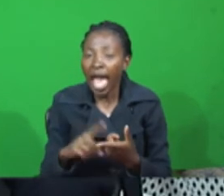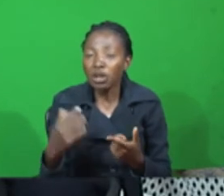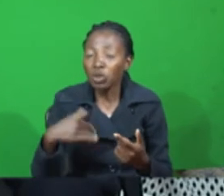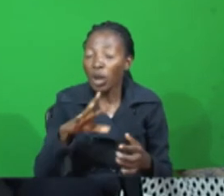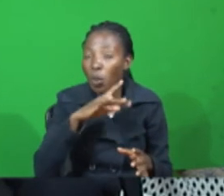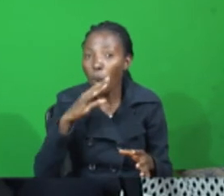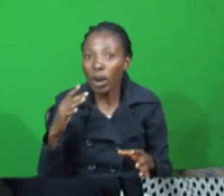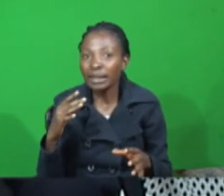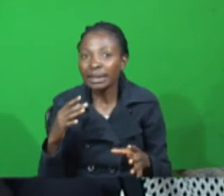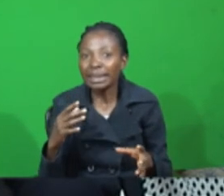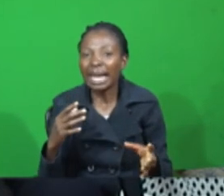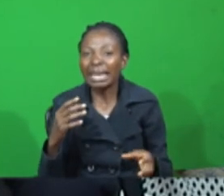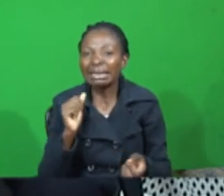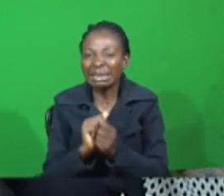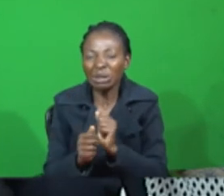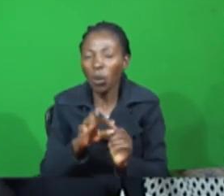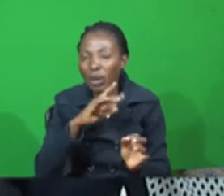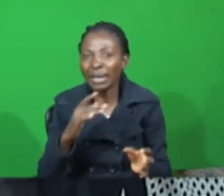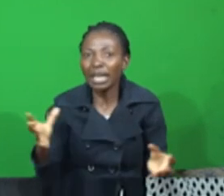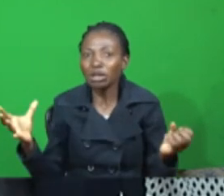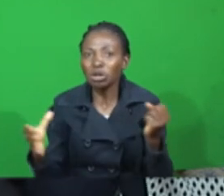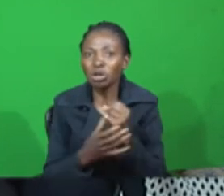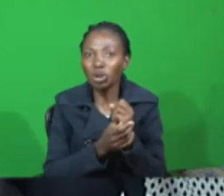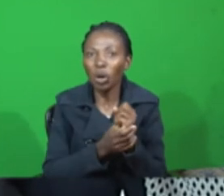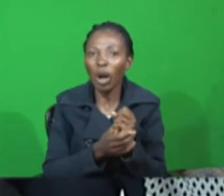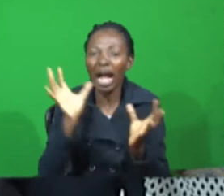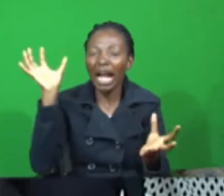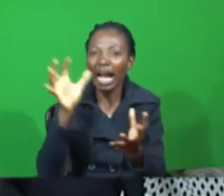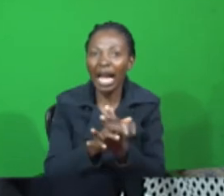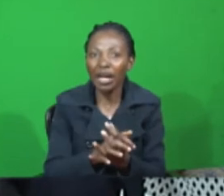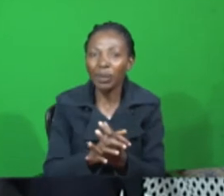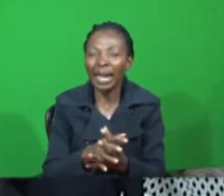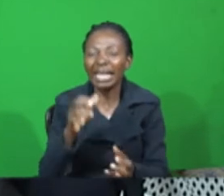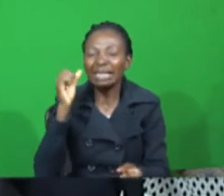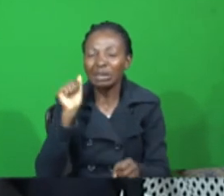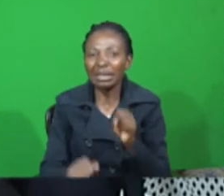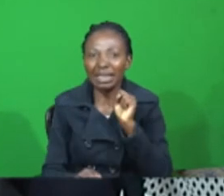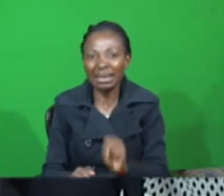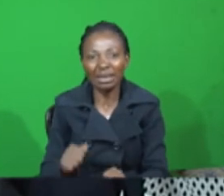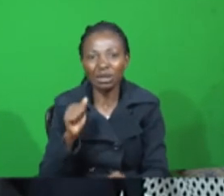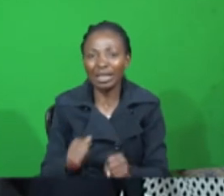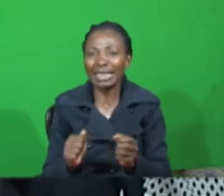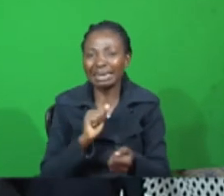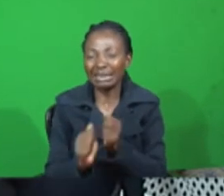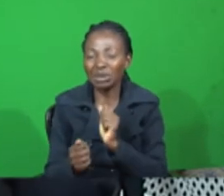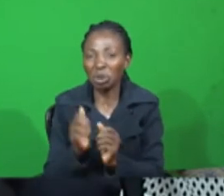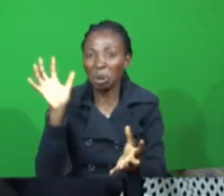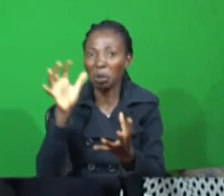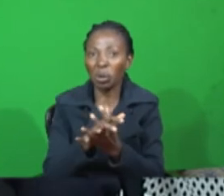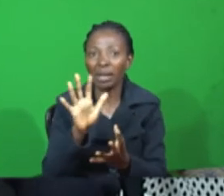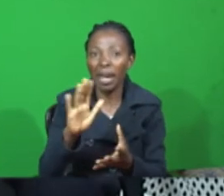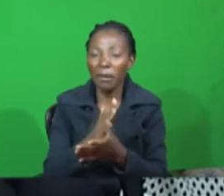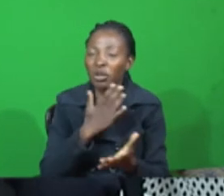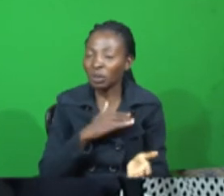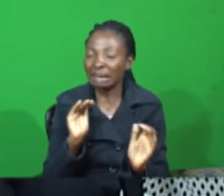mumvura kubvongodza mvura so ikunobata garwe igobuda naro kuenda kuti paruware igorovera pasi ichimwaura garwe. Yazo, ya ichirwira